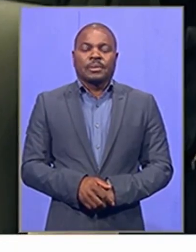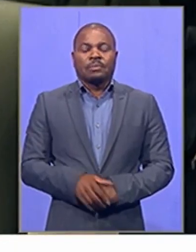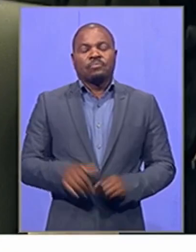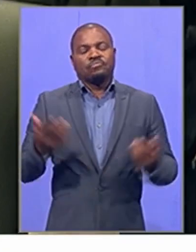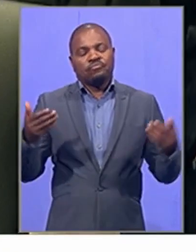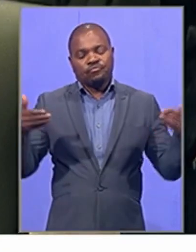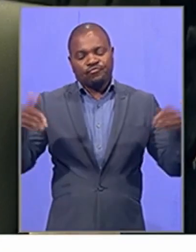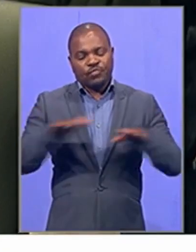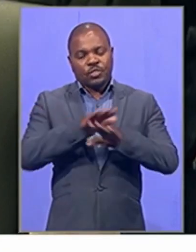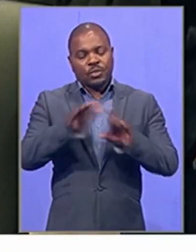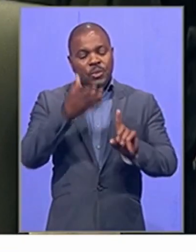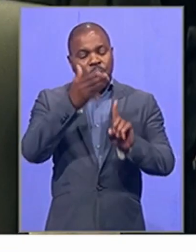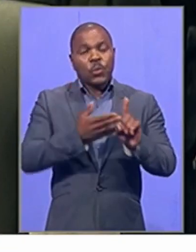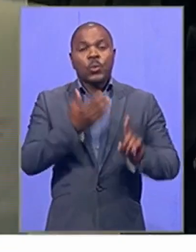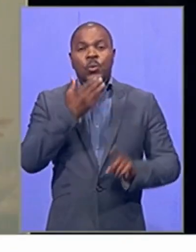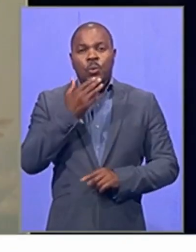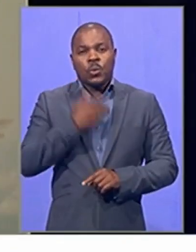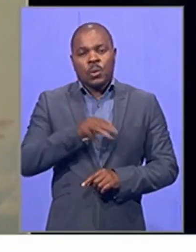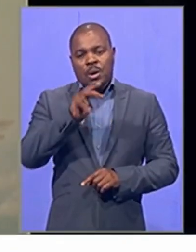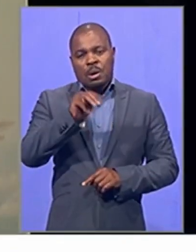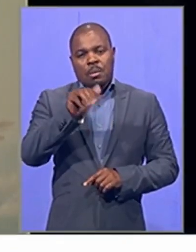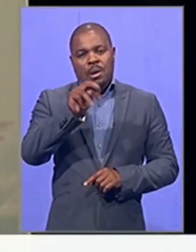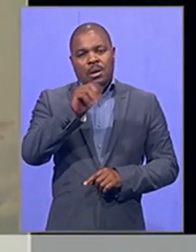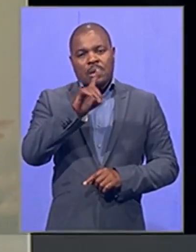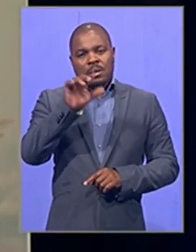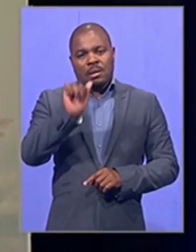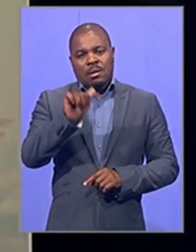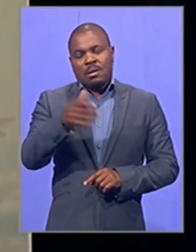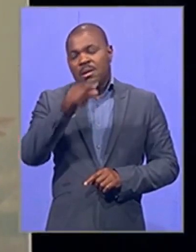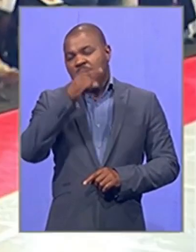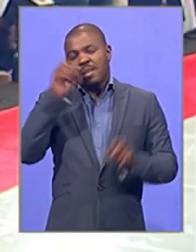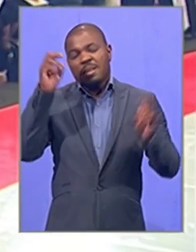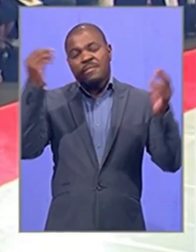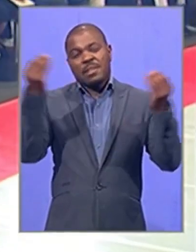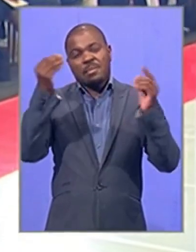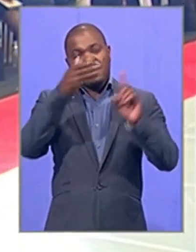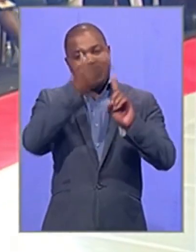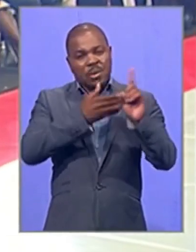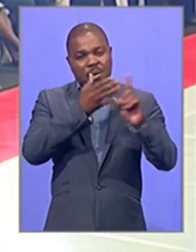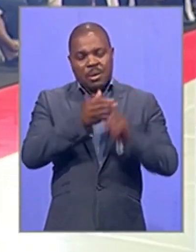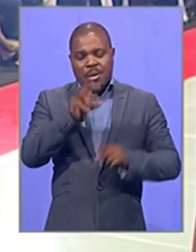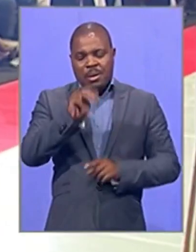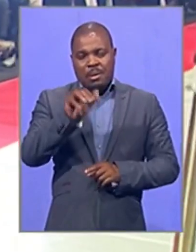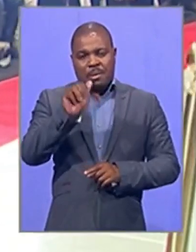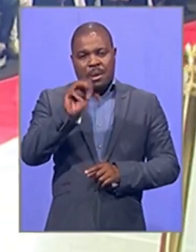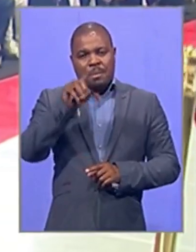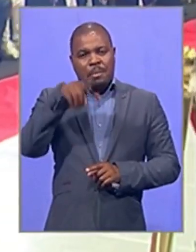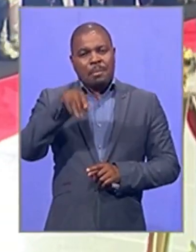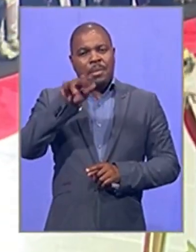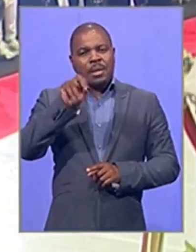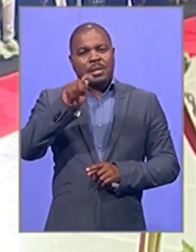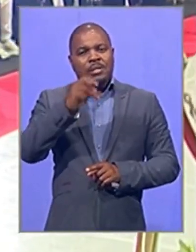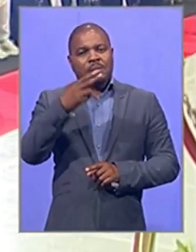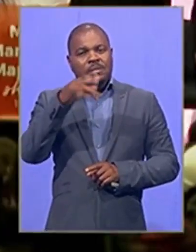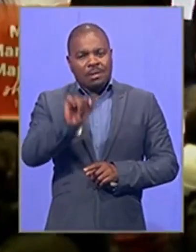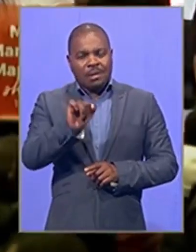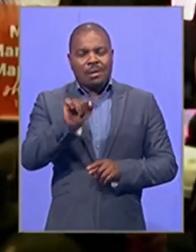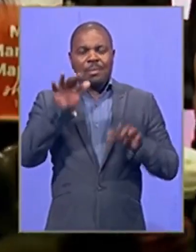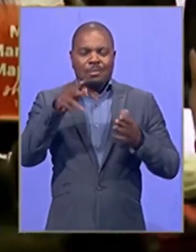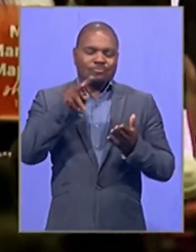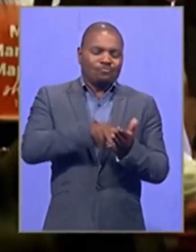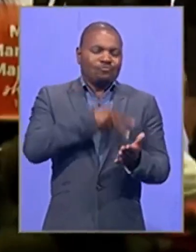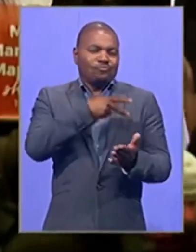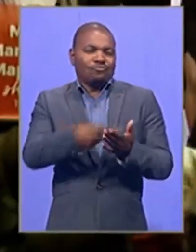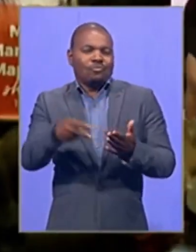Tshebeletso ya lepato la Mandla Maphumulo ya neng a tumme ka la Mampintsha e ne e tletse ka motjeko e le ho keteka bophelo ba